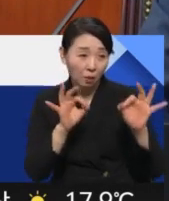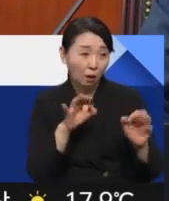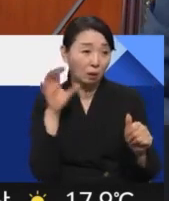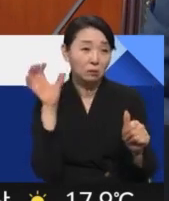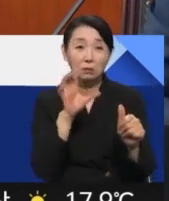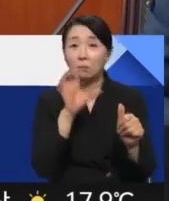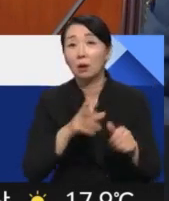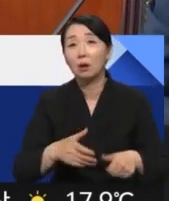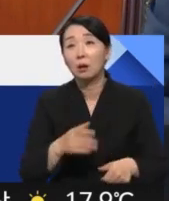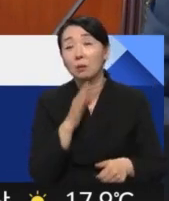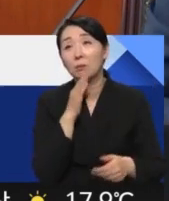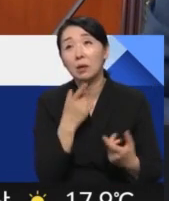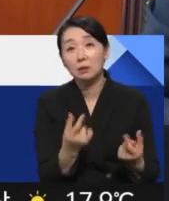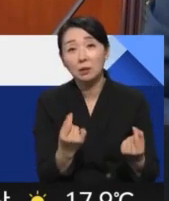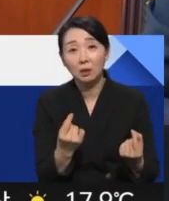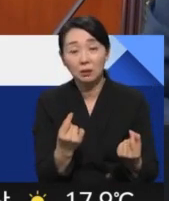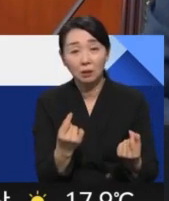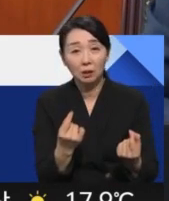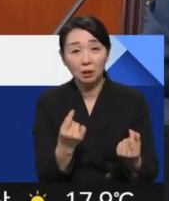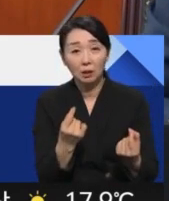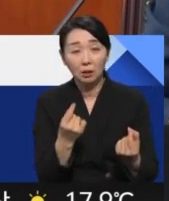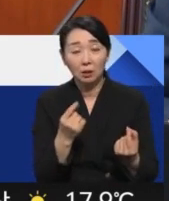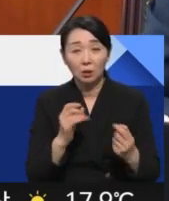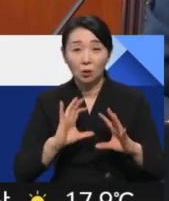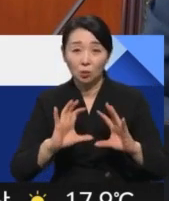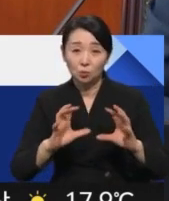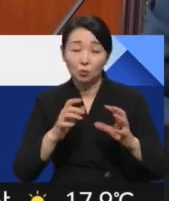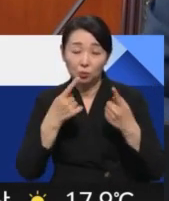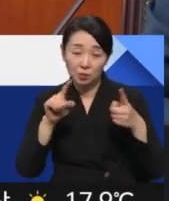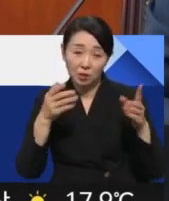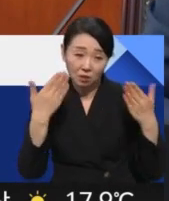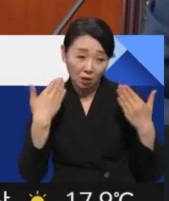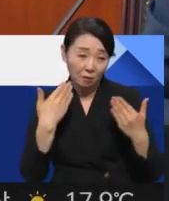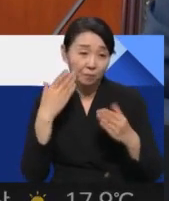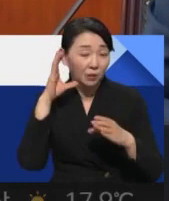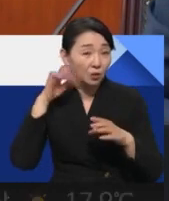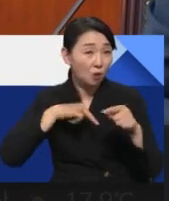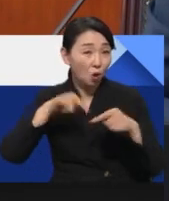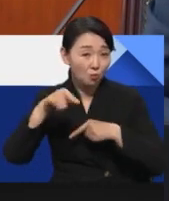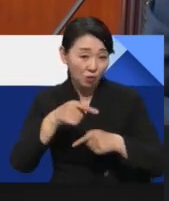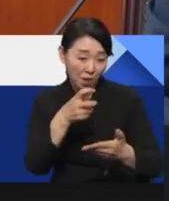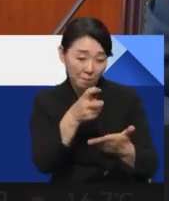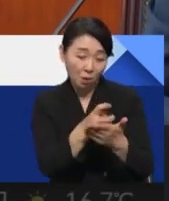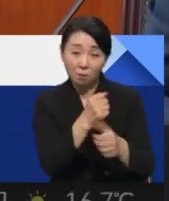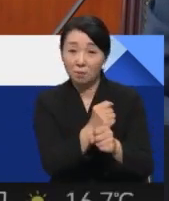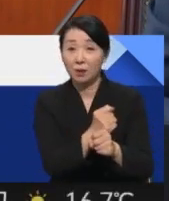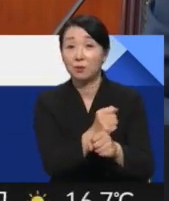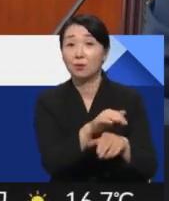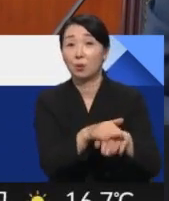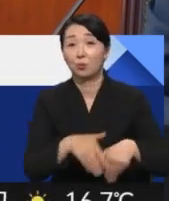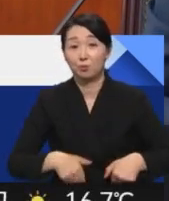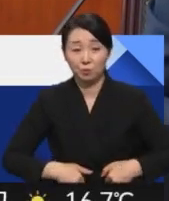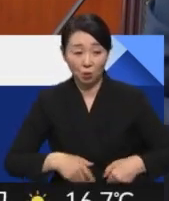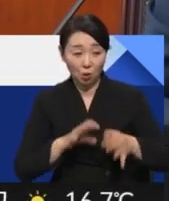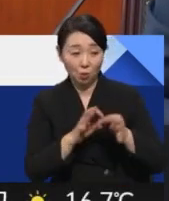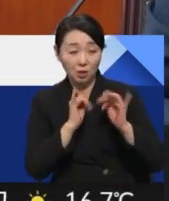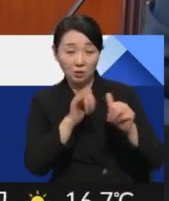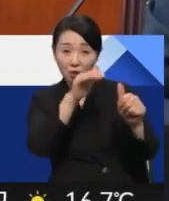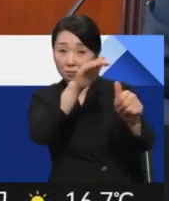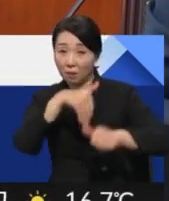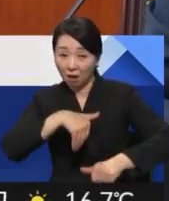마땅합니다. 국민대 청문회 이거를 반드시 관철시켜서 이 관련자들을 끌어내야